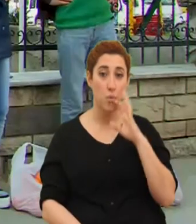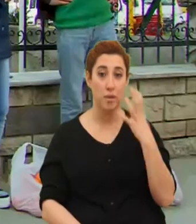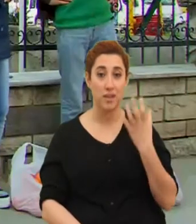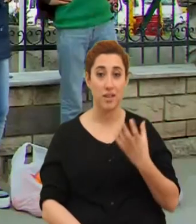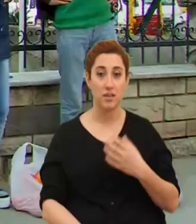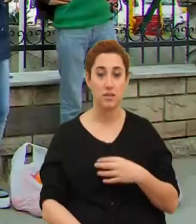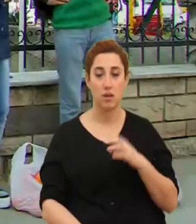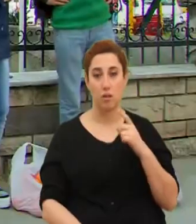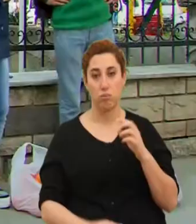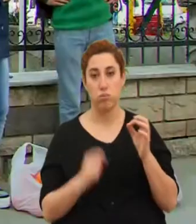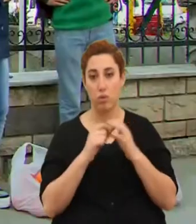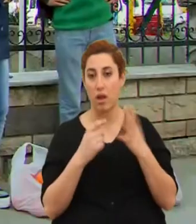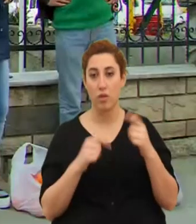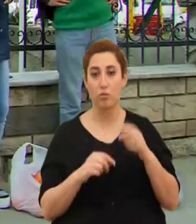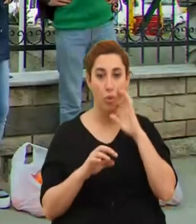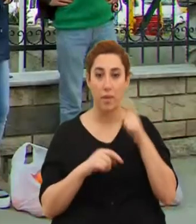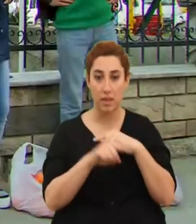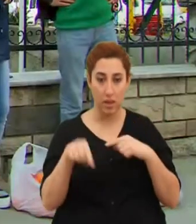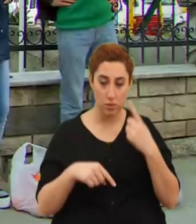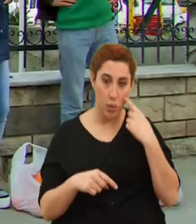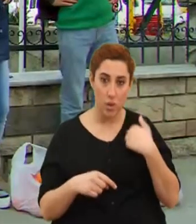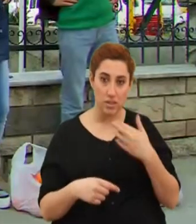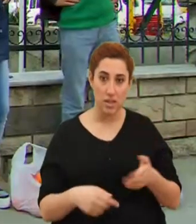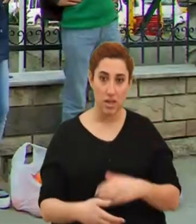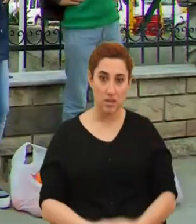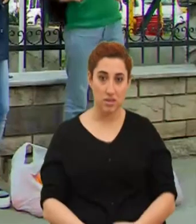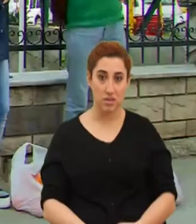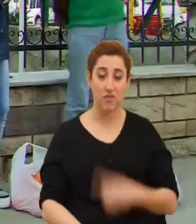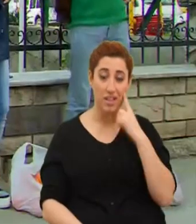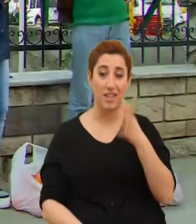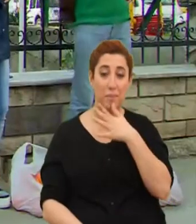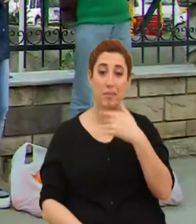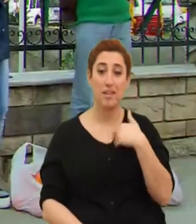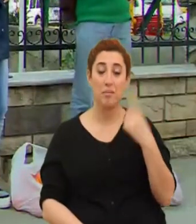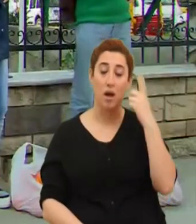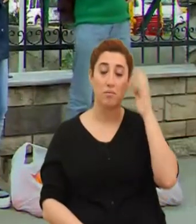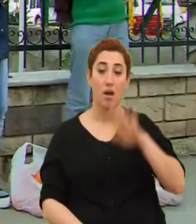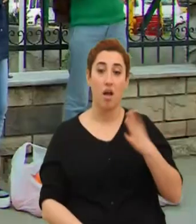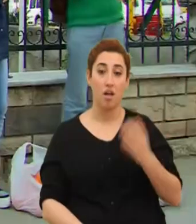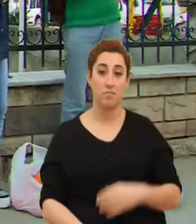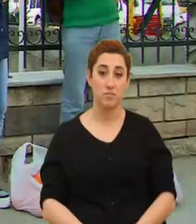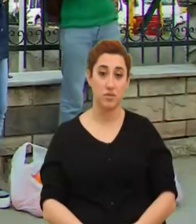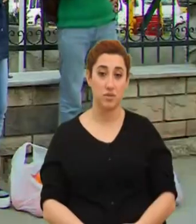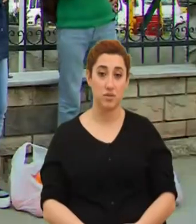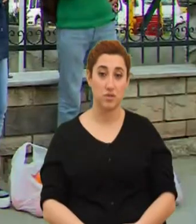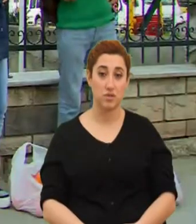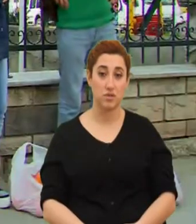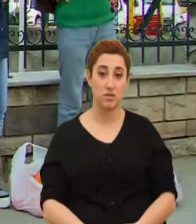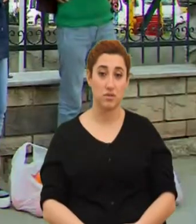Domates. Ya Burhan, hani bizde domates abi? Göstersene bana. Vallahi ne bileyim, o bir yerden aklımda kalmış işte.